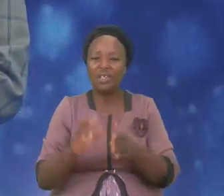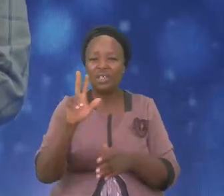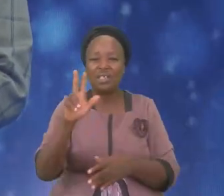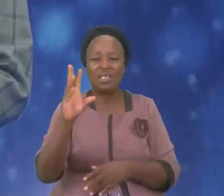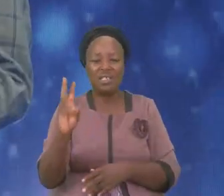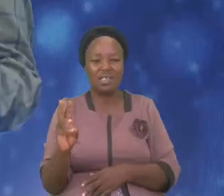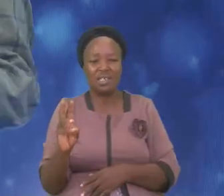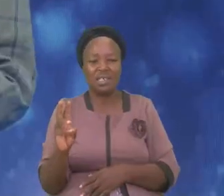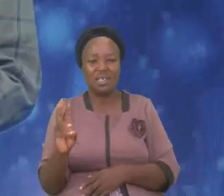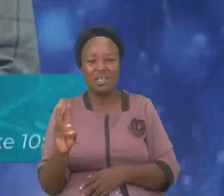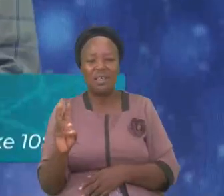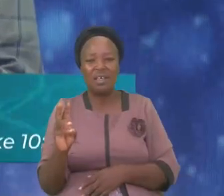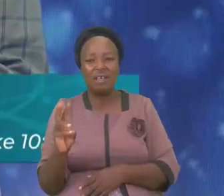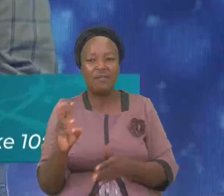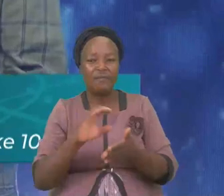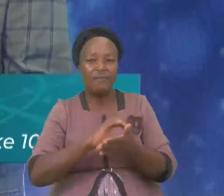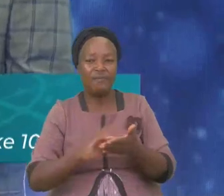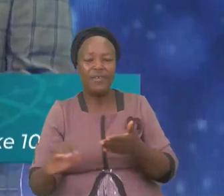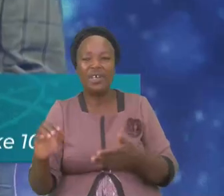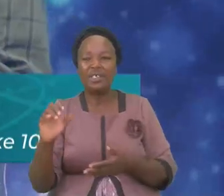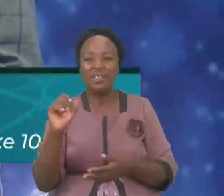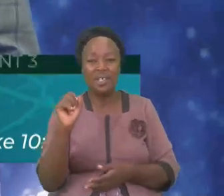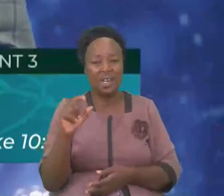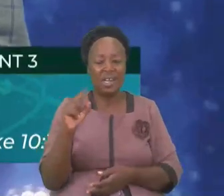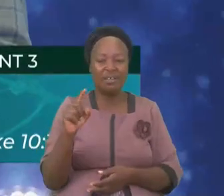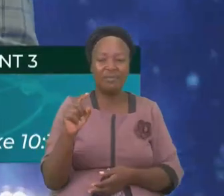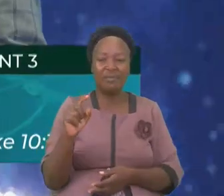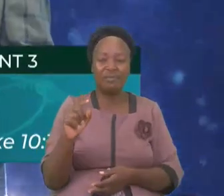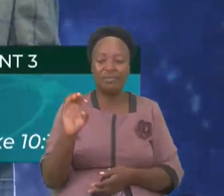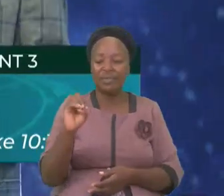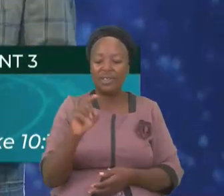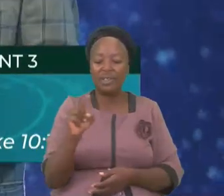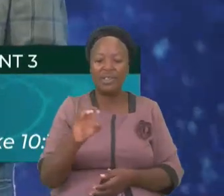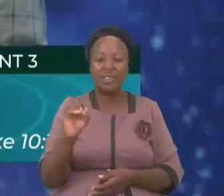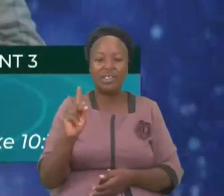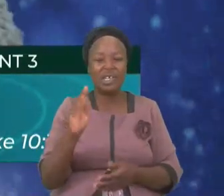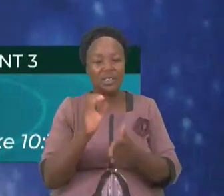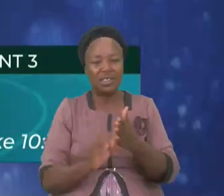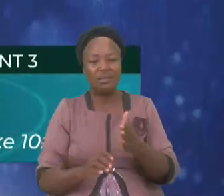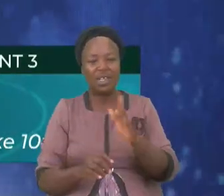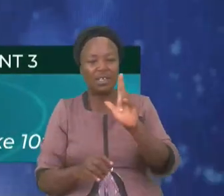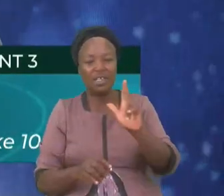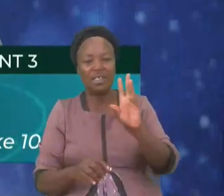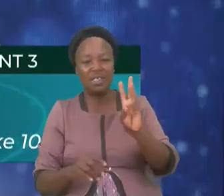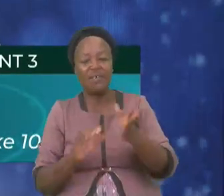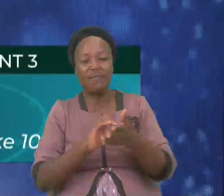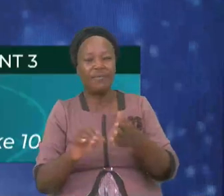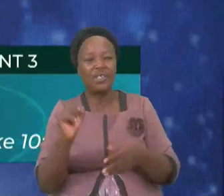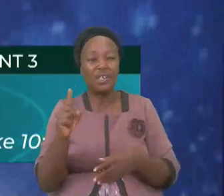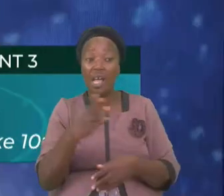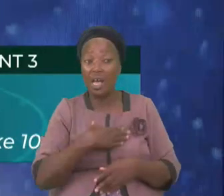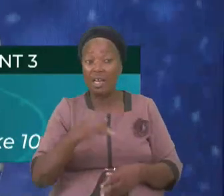Ézéchiel 36, verset 11. Ézéchiel 36, verset